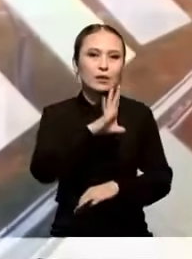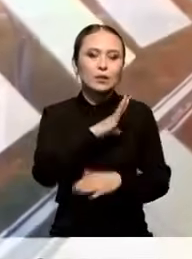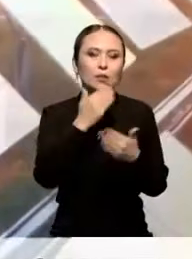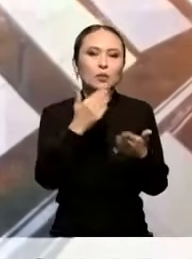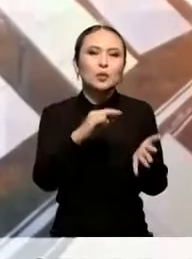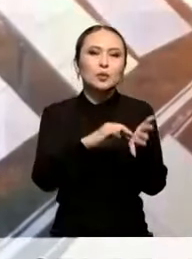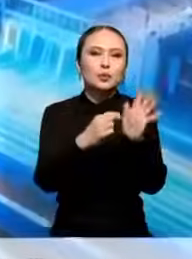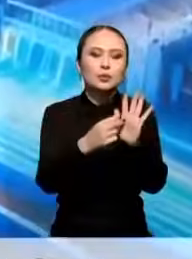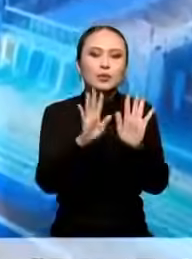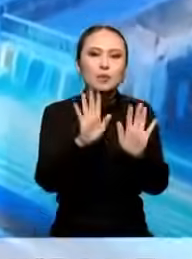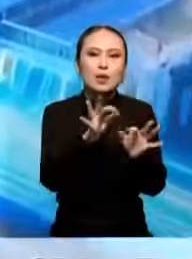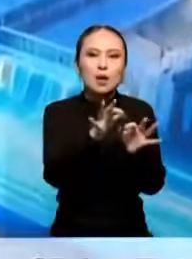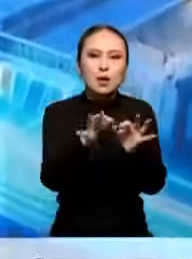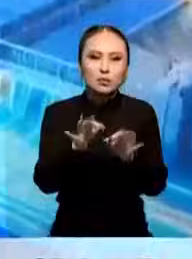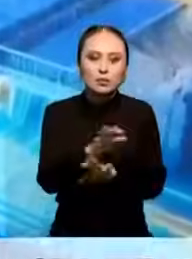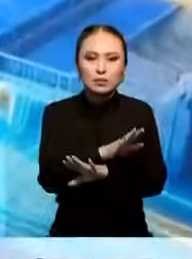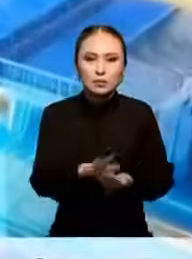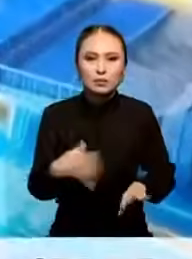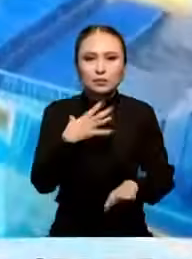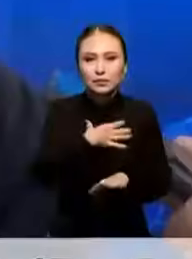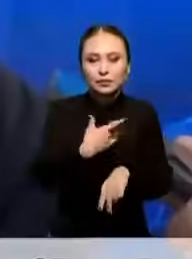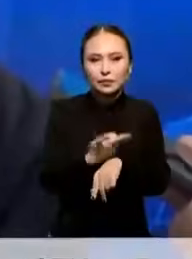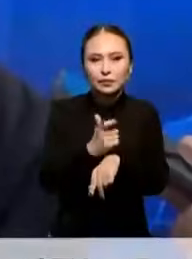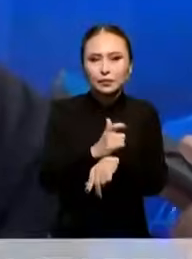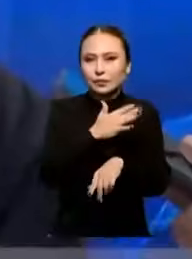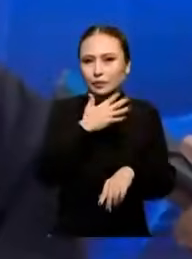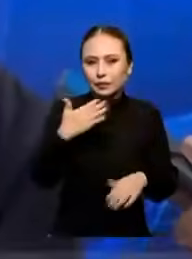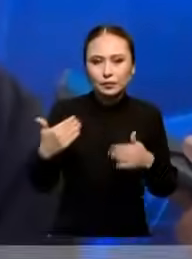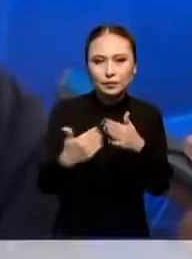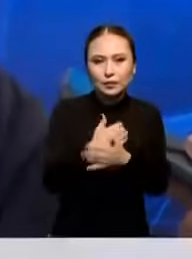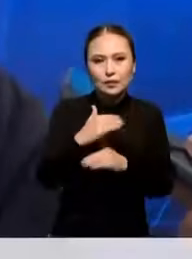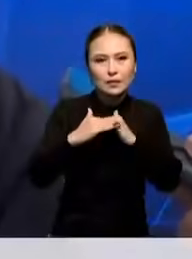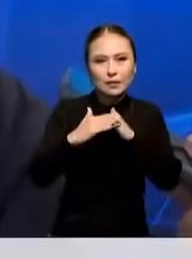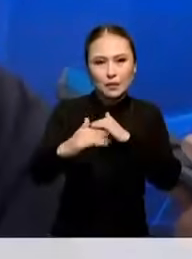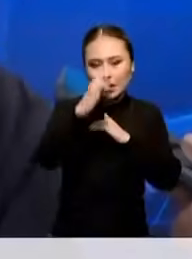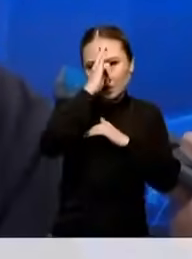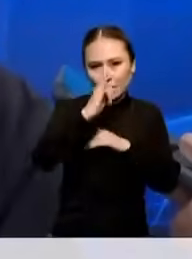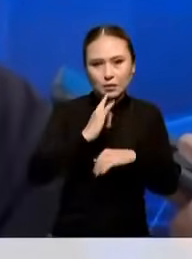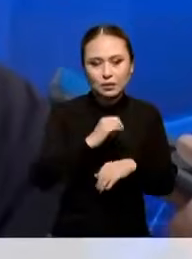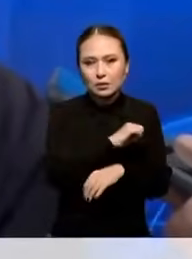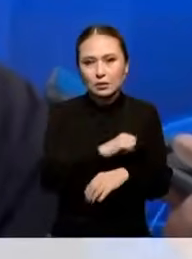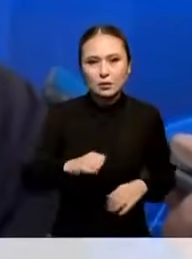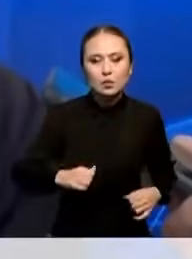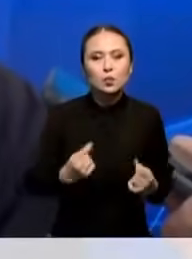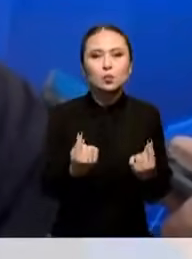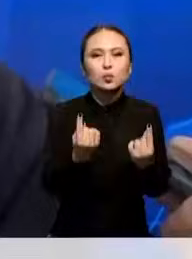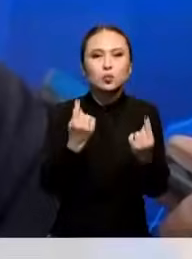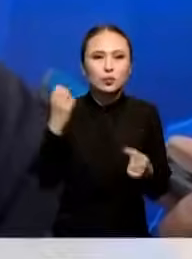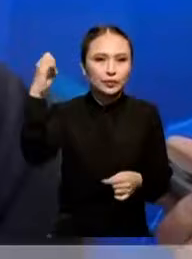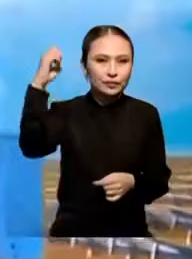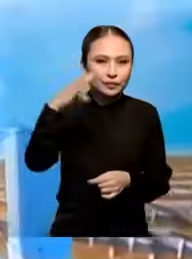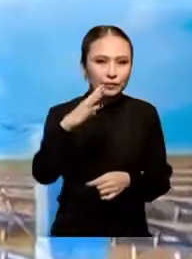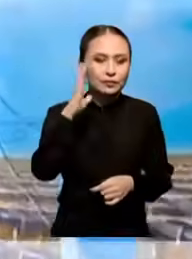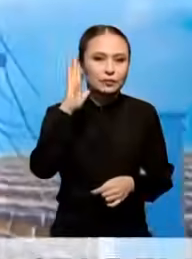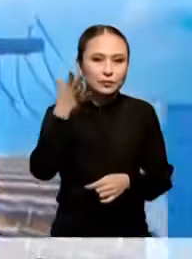жоба тек аймақ үшін ғана емес, еліміз үшін де маңызы өте зор. Жаңа станция Қазақстандағы ең ірі күн электр станцияның бірі